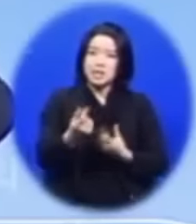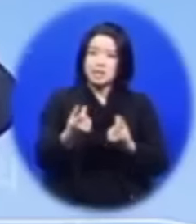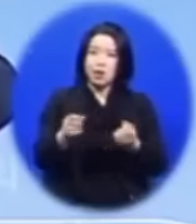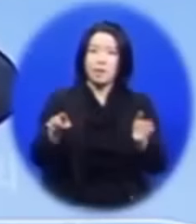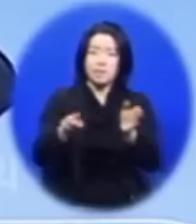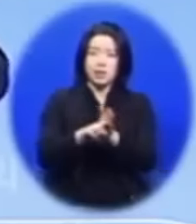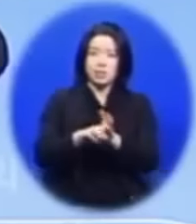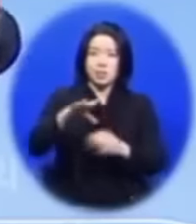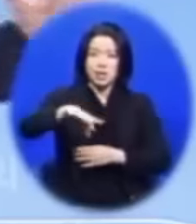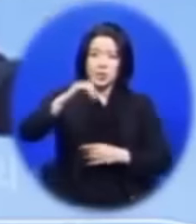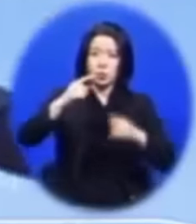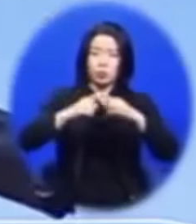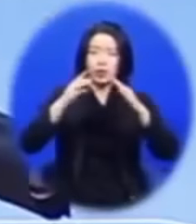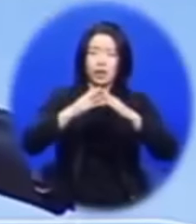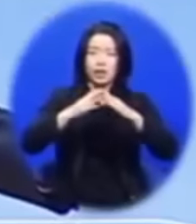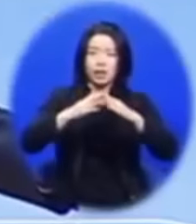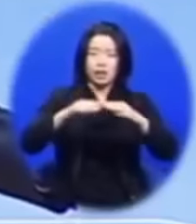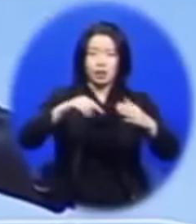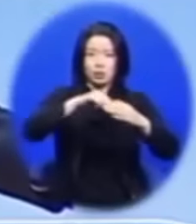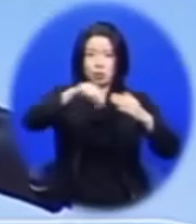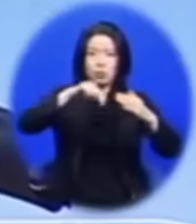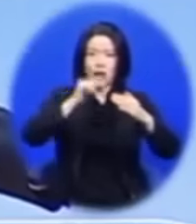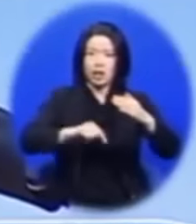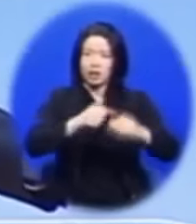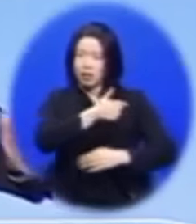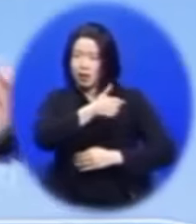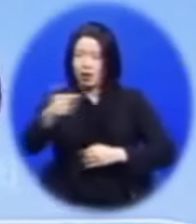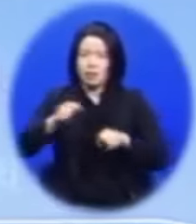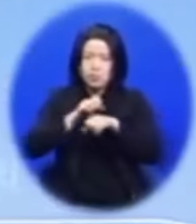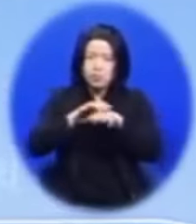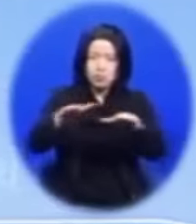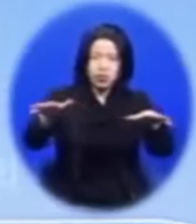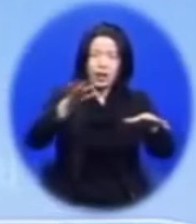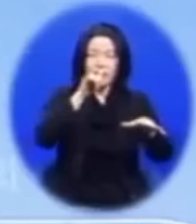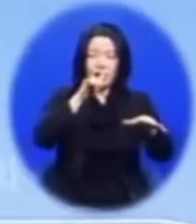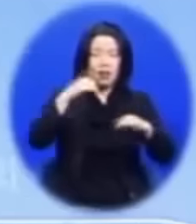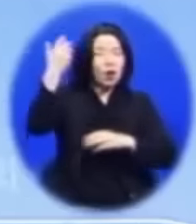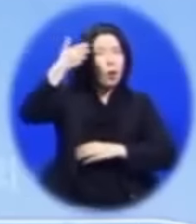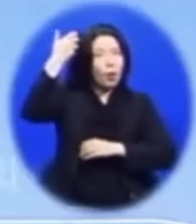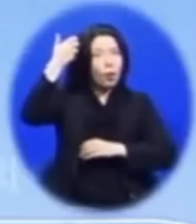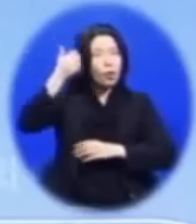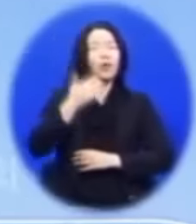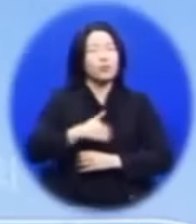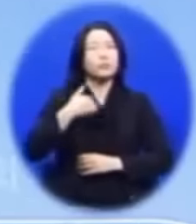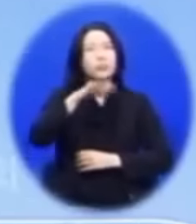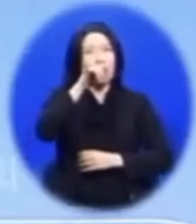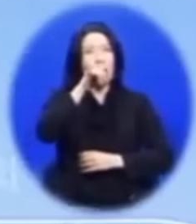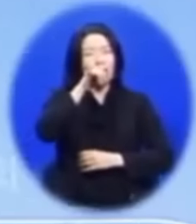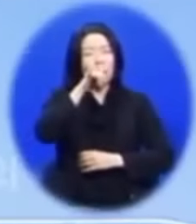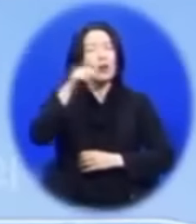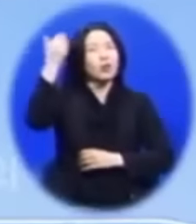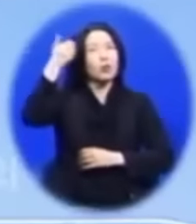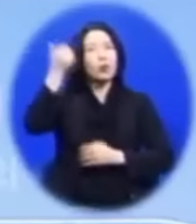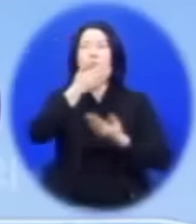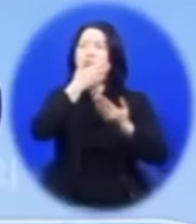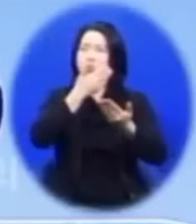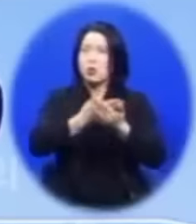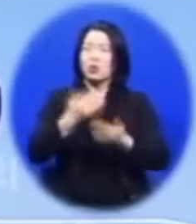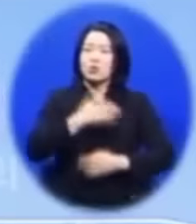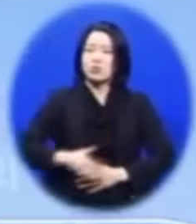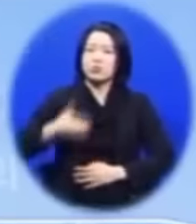초대교회에 굉장히 강하게 퍼졌어요 아 영혼과 육신이 있는 거구나 영혼은 중요한 거고